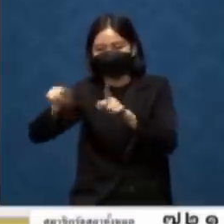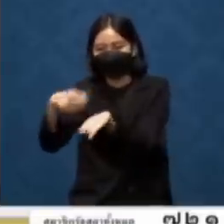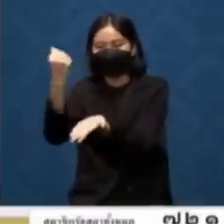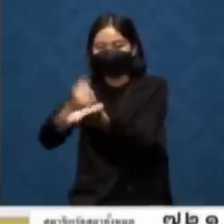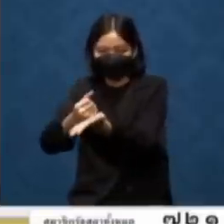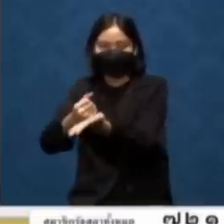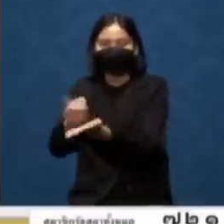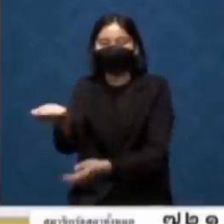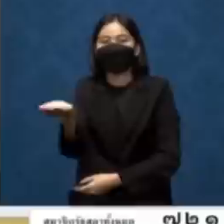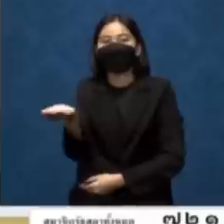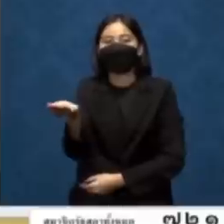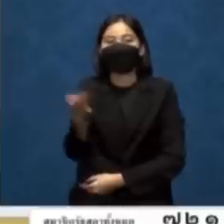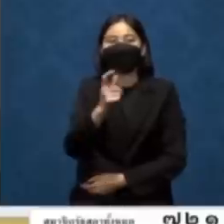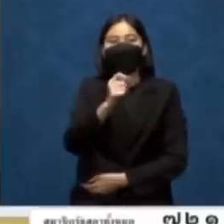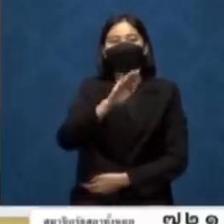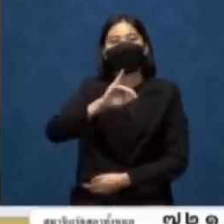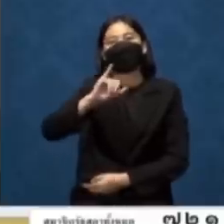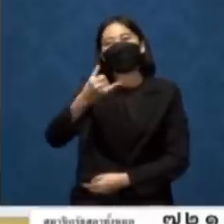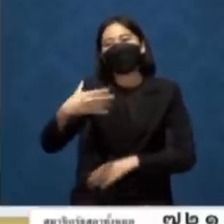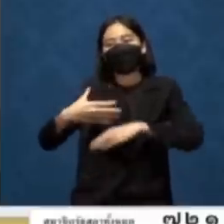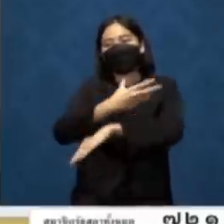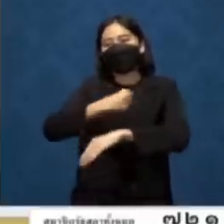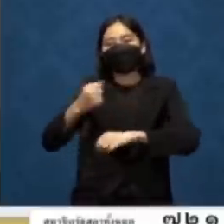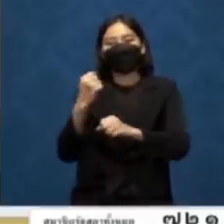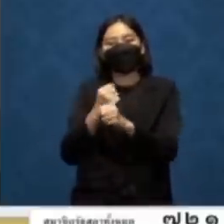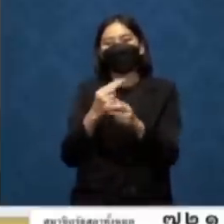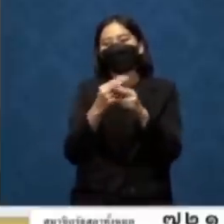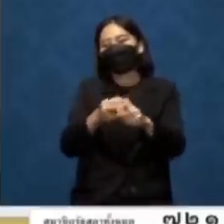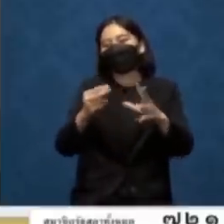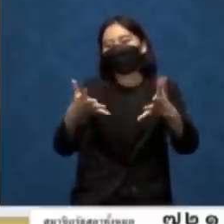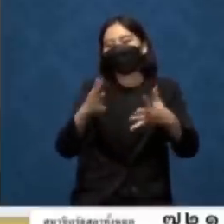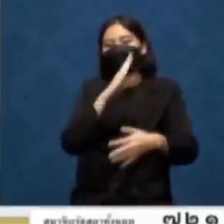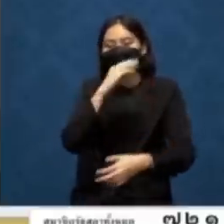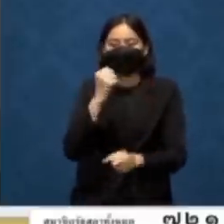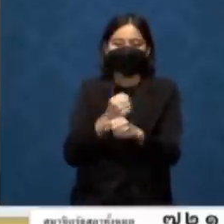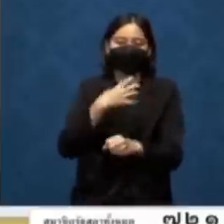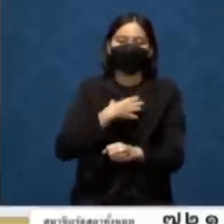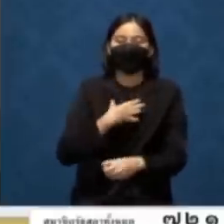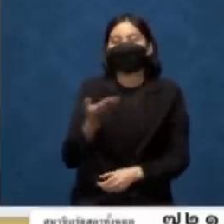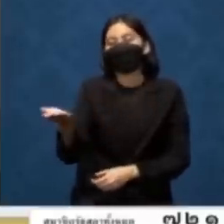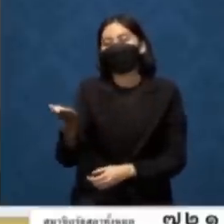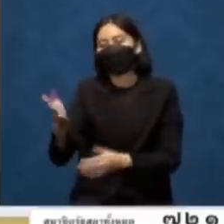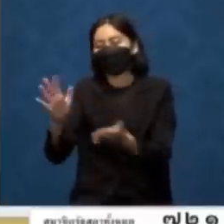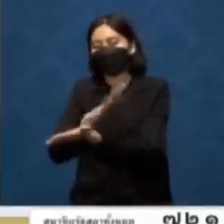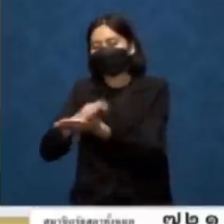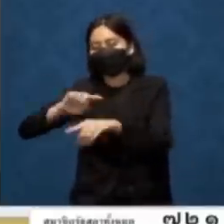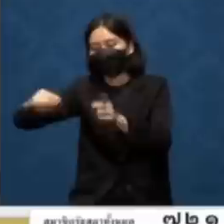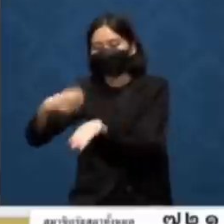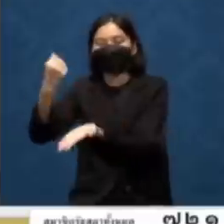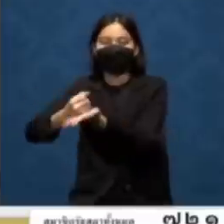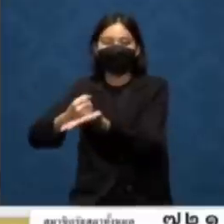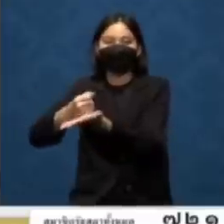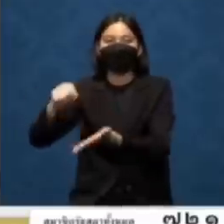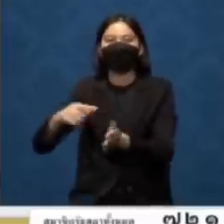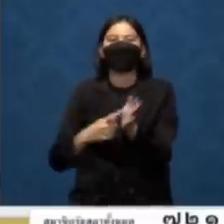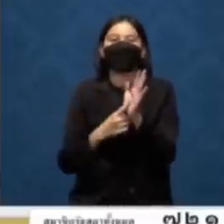าท่าด้วยสุดท้ายอ.บ.จ.ก็ไมมอนาจทำเองครัอยากทำเหลื ตองไปขอกมเจ้าท่าก่อนึงจะได้ทำนี่เป็ตวอย่างข